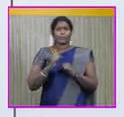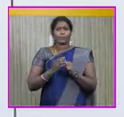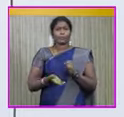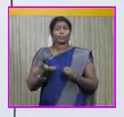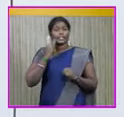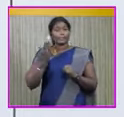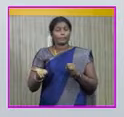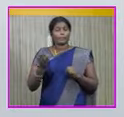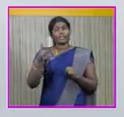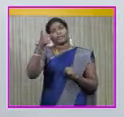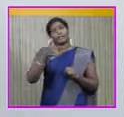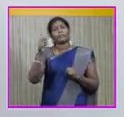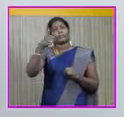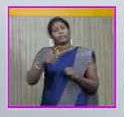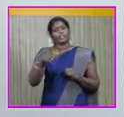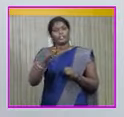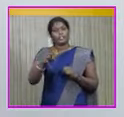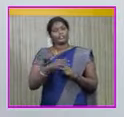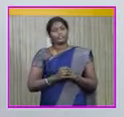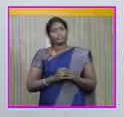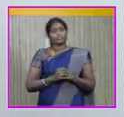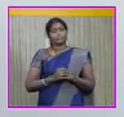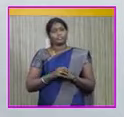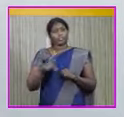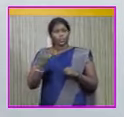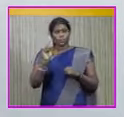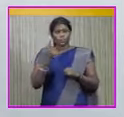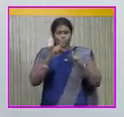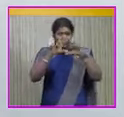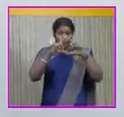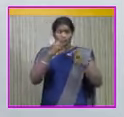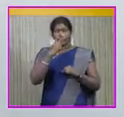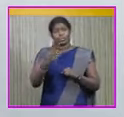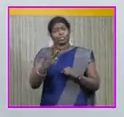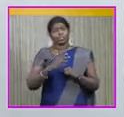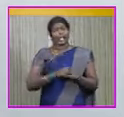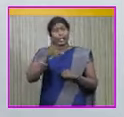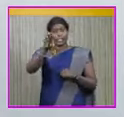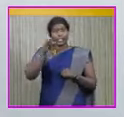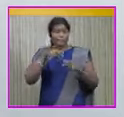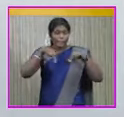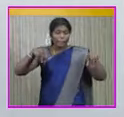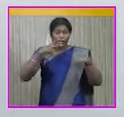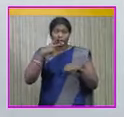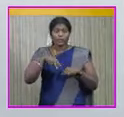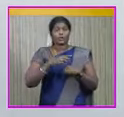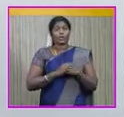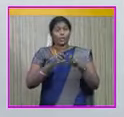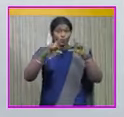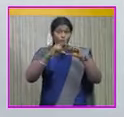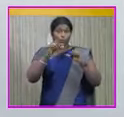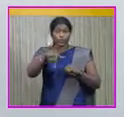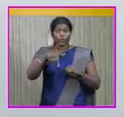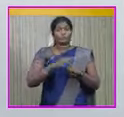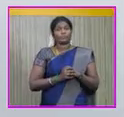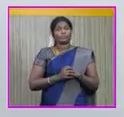16 அலகுகள் அப்படின்னு வருது. ஒரே ஒரு படம் தான் நமக்கு கொடுத்துருந்தாங்க, அந்த படத்துக்குள்ள அது ஒரு முக்கோணம், அது அந்த